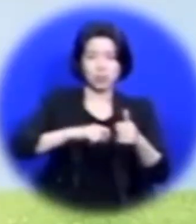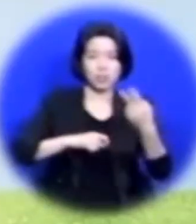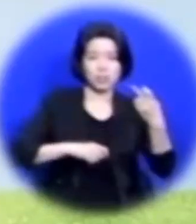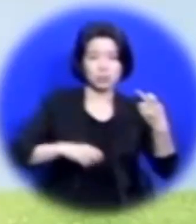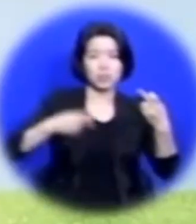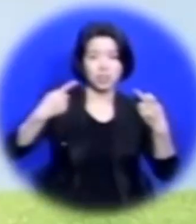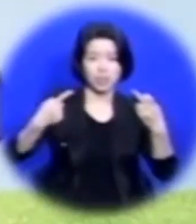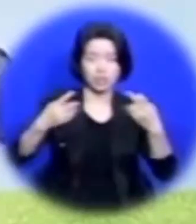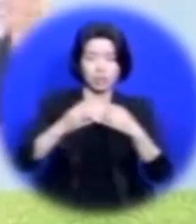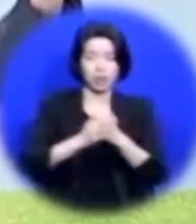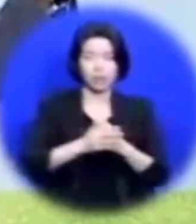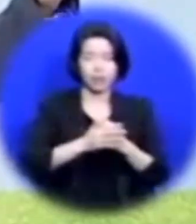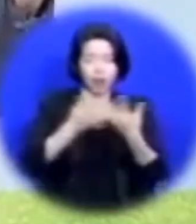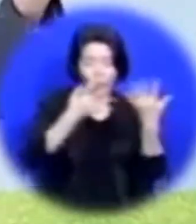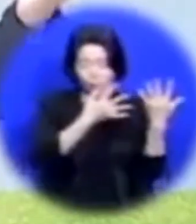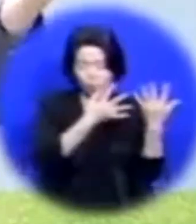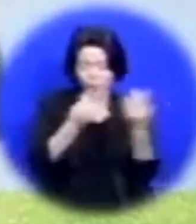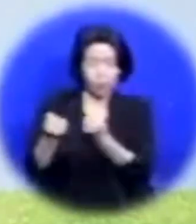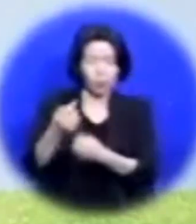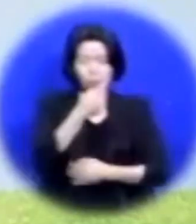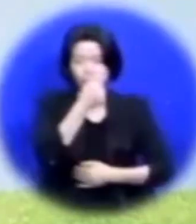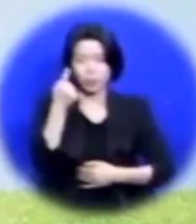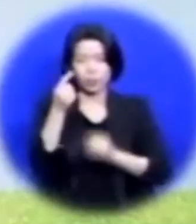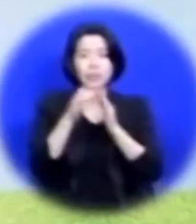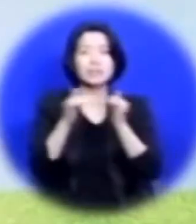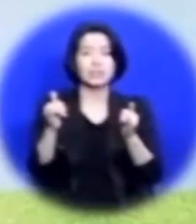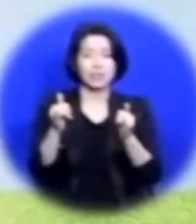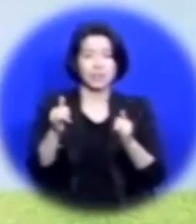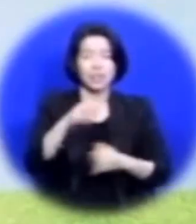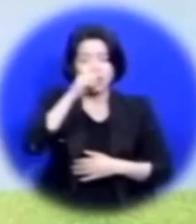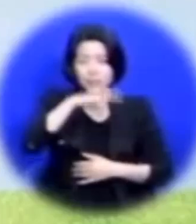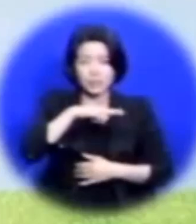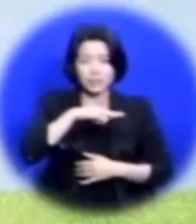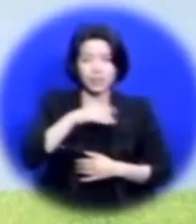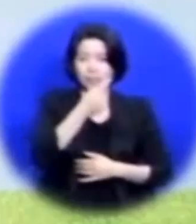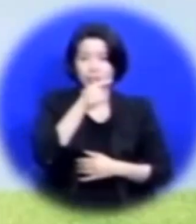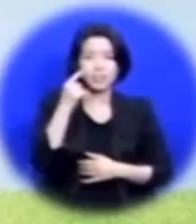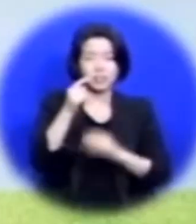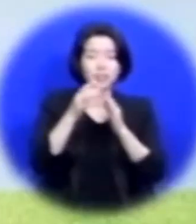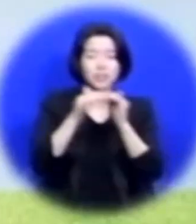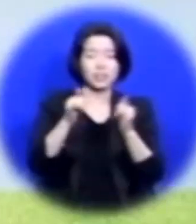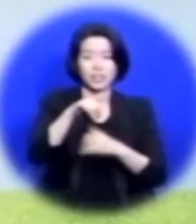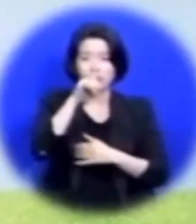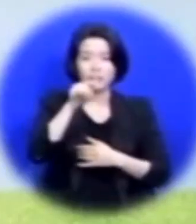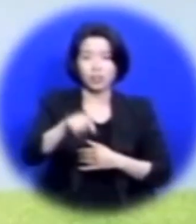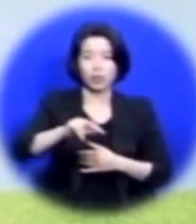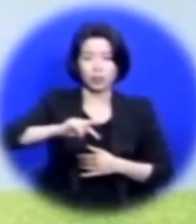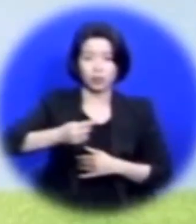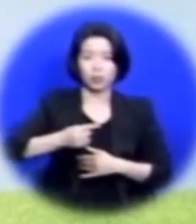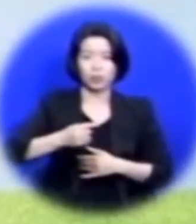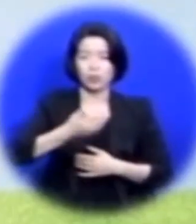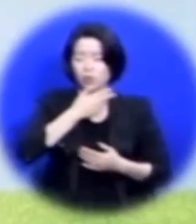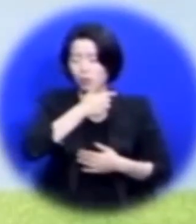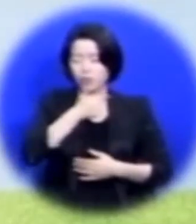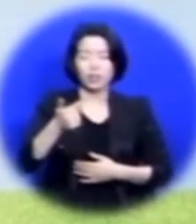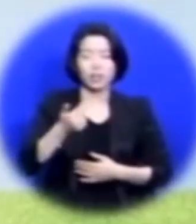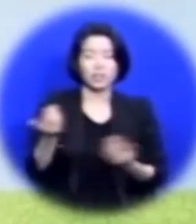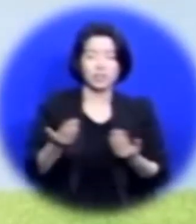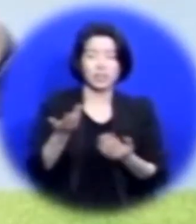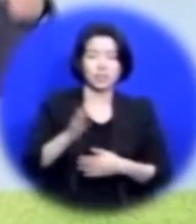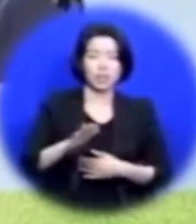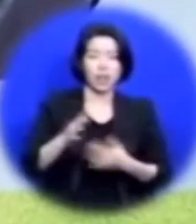1절에 보면 은 커다 임하는 증인이라 그랬어요 그냥 증인이 있는 것도 대단한 있는데 하나님께서